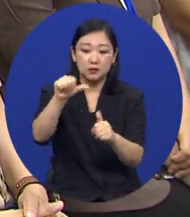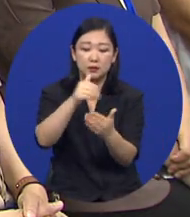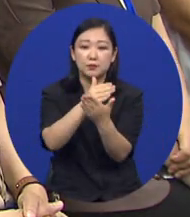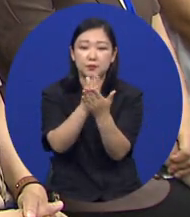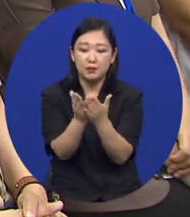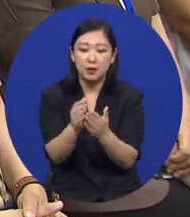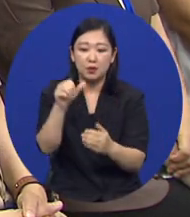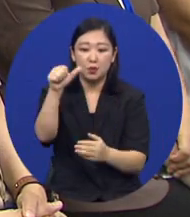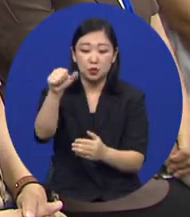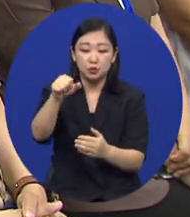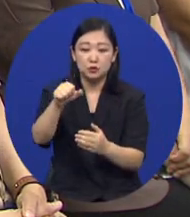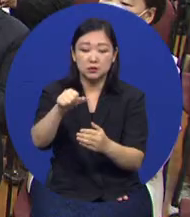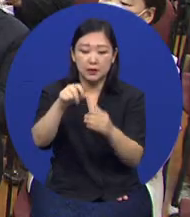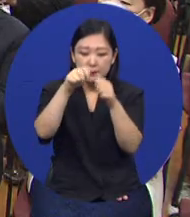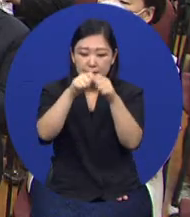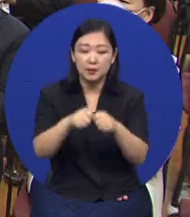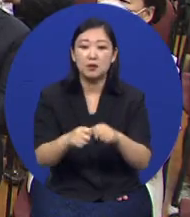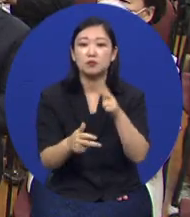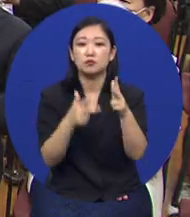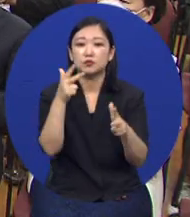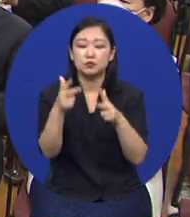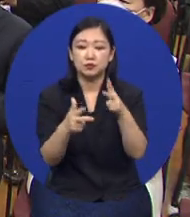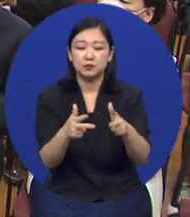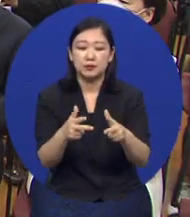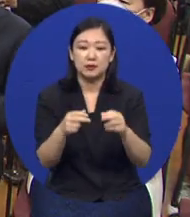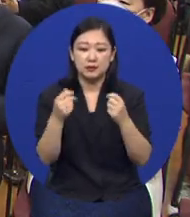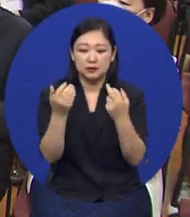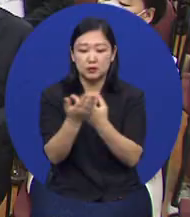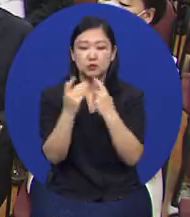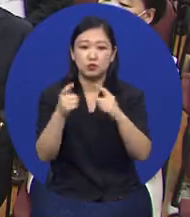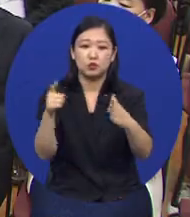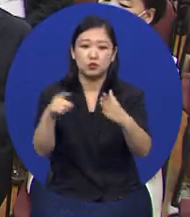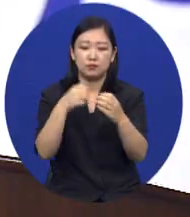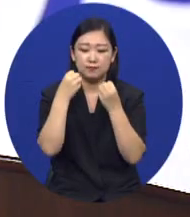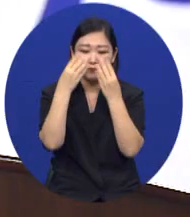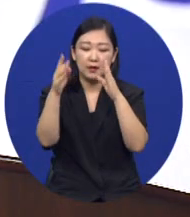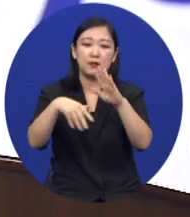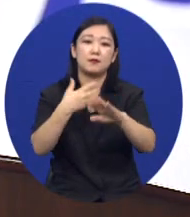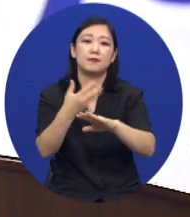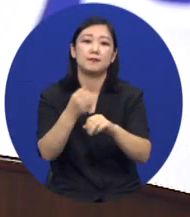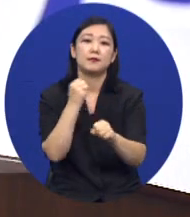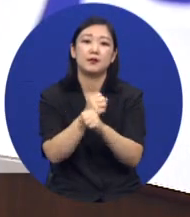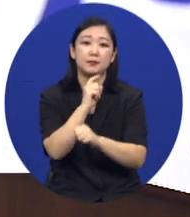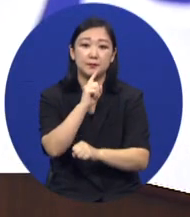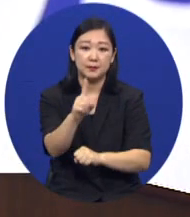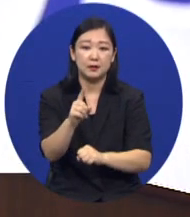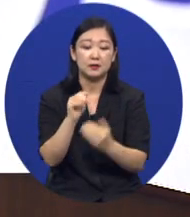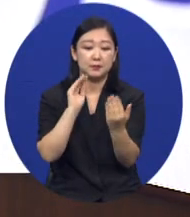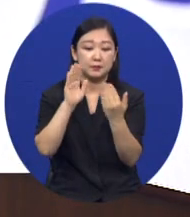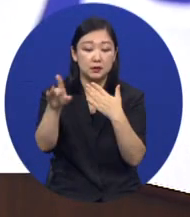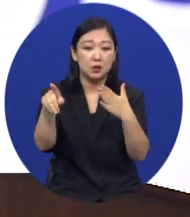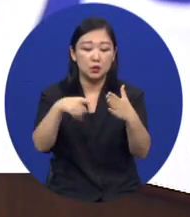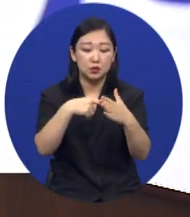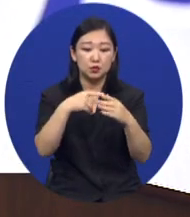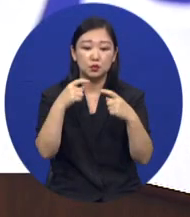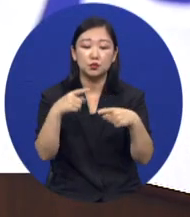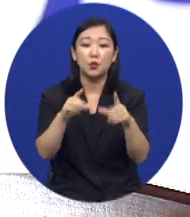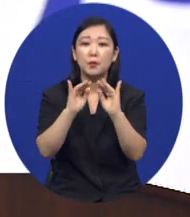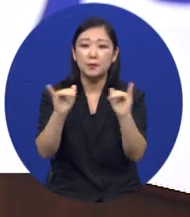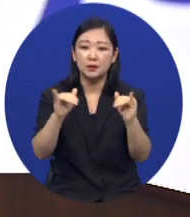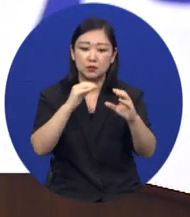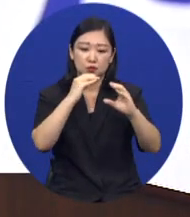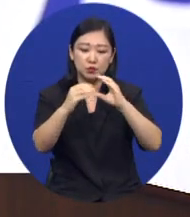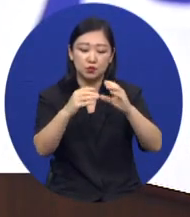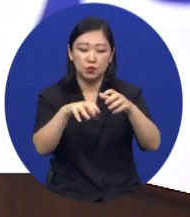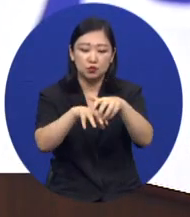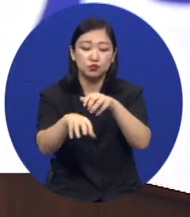세부 사업을 임기 안에 추진해 제주 교육을 새롭게 바꾸겠다고 밝혔습니다. 미래교육 도민소통위원회를